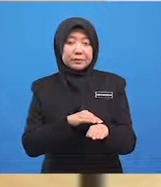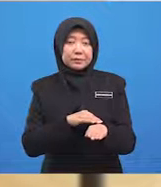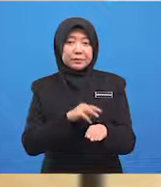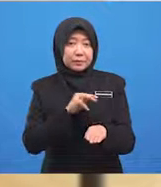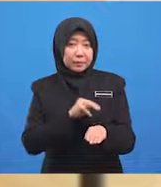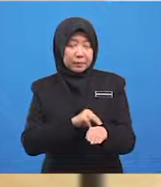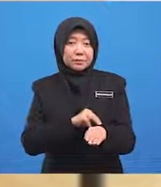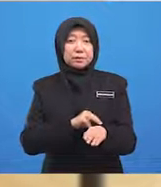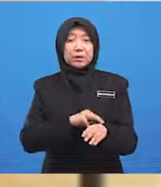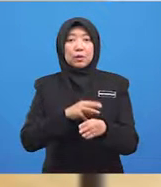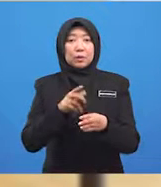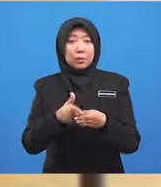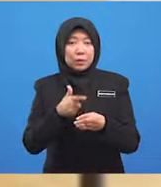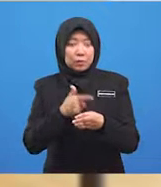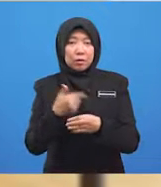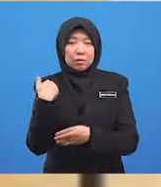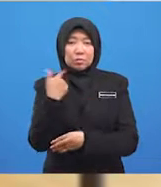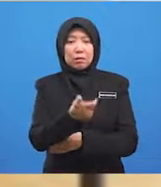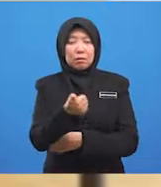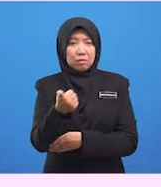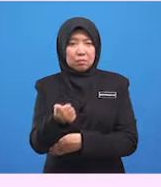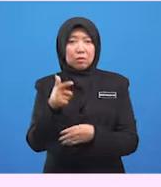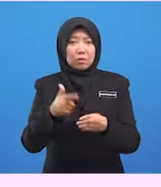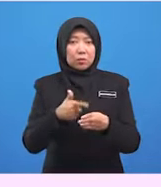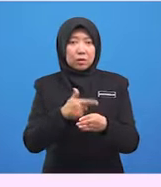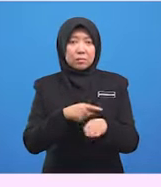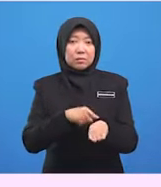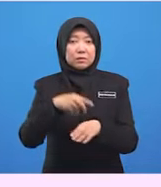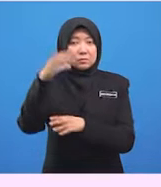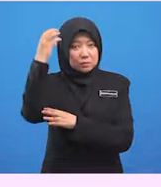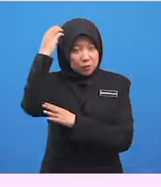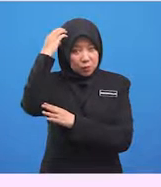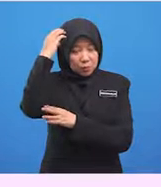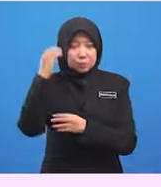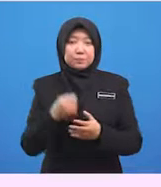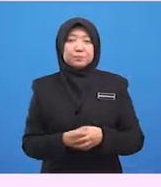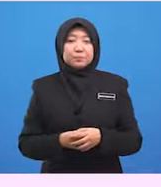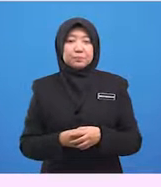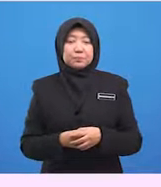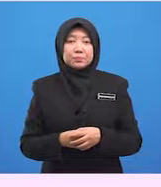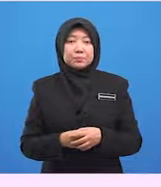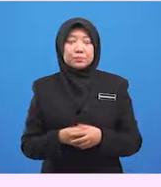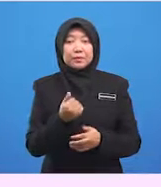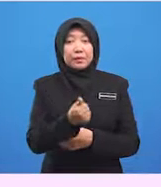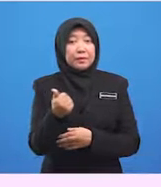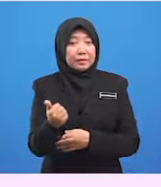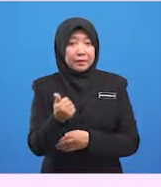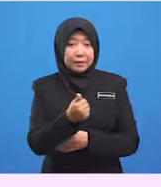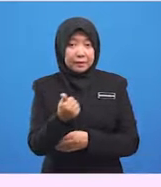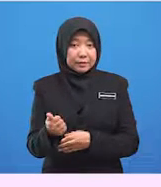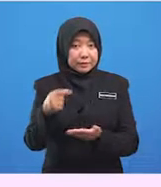dapat berasal logam di Klang Selangor murid-murid peralatan-peralatan